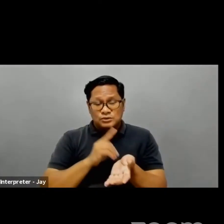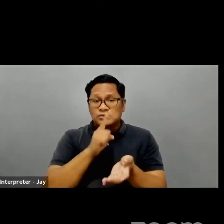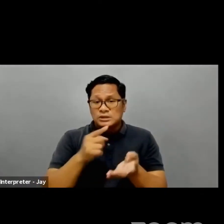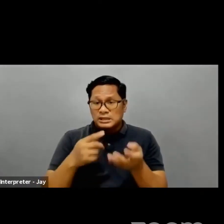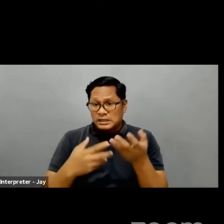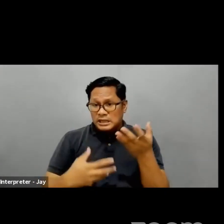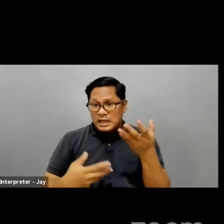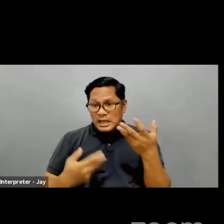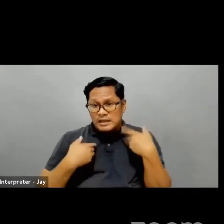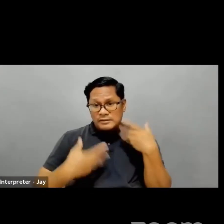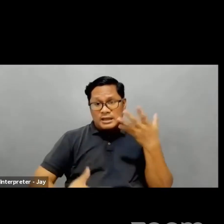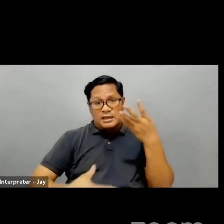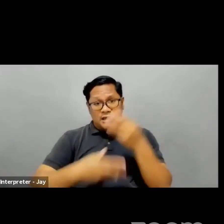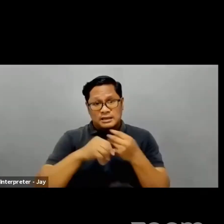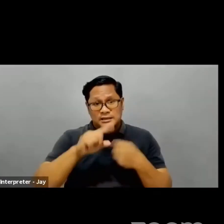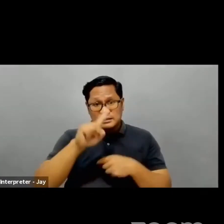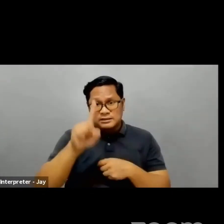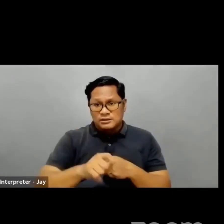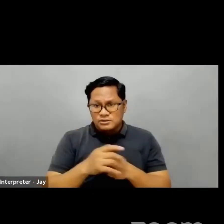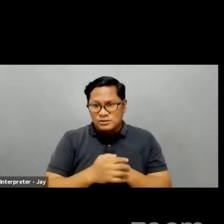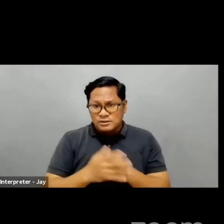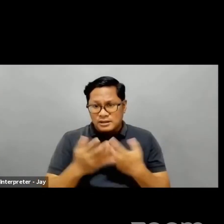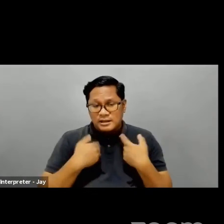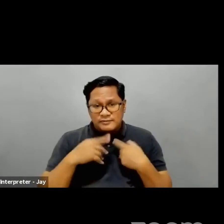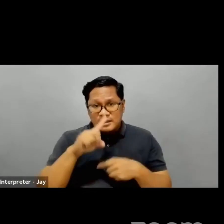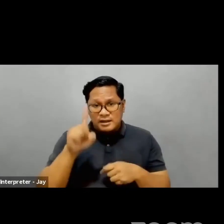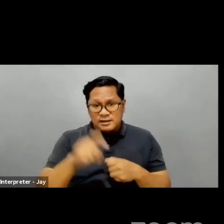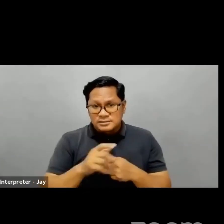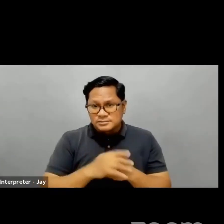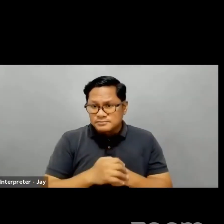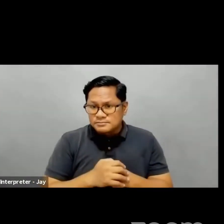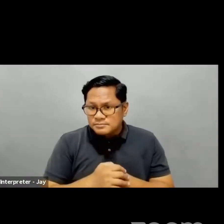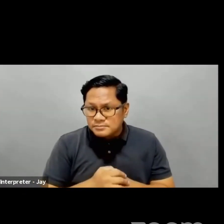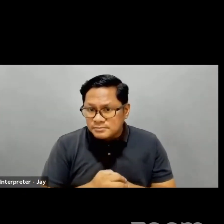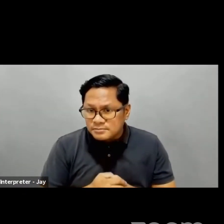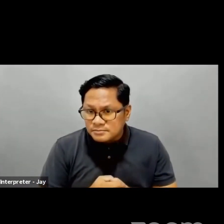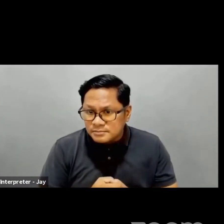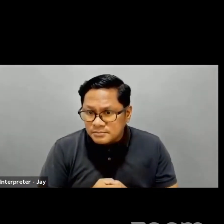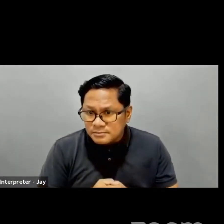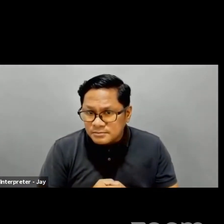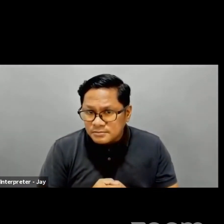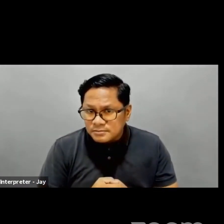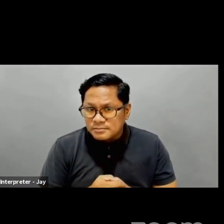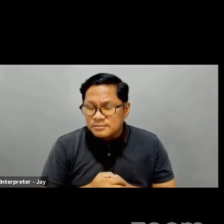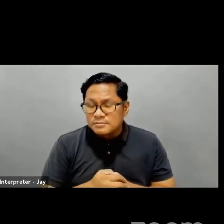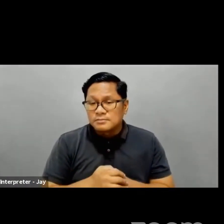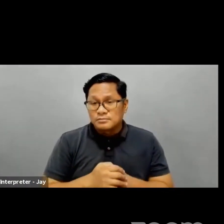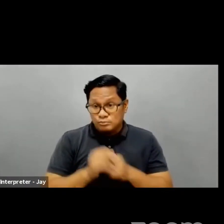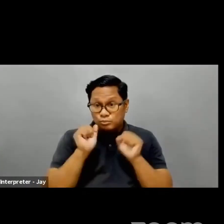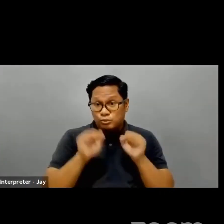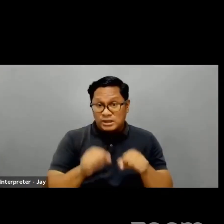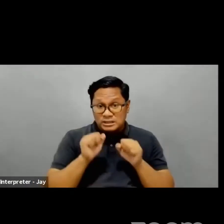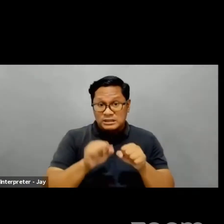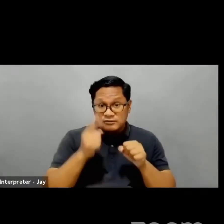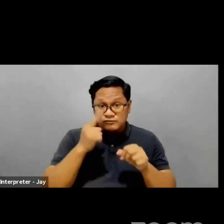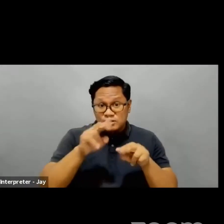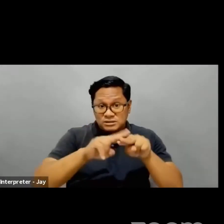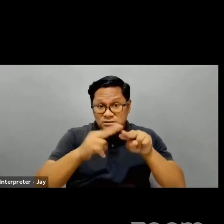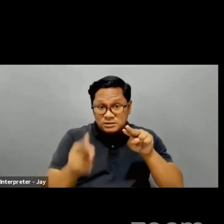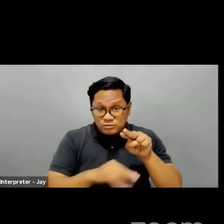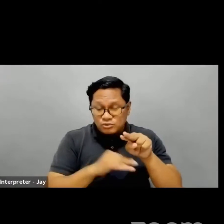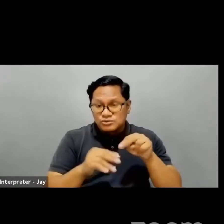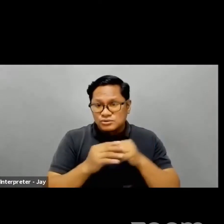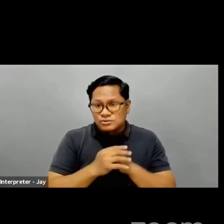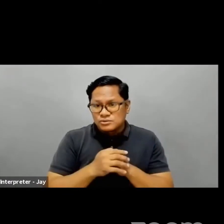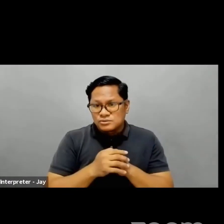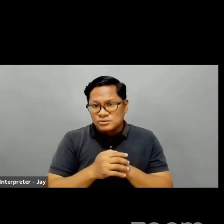tanong din dito, Maris, no? Kasi may nagtanong na pwede ba yan yung demotion ng ano? Nagulat din ako,